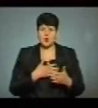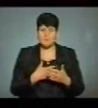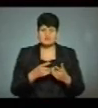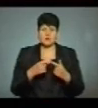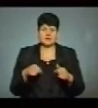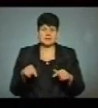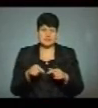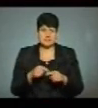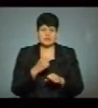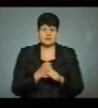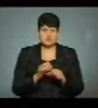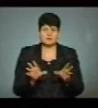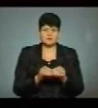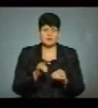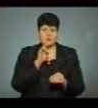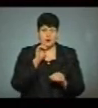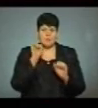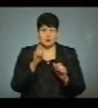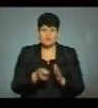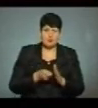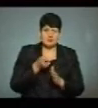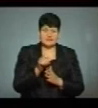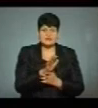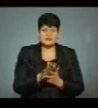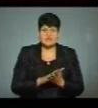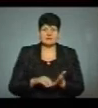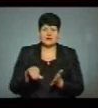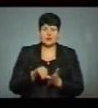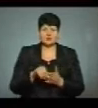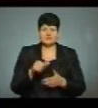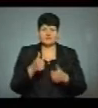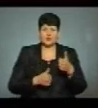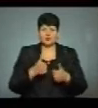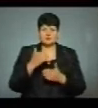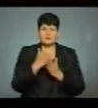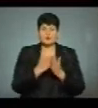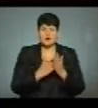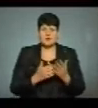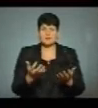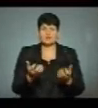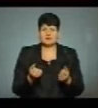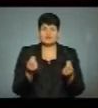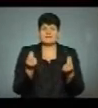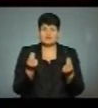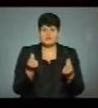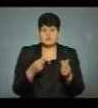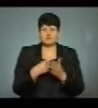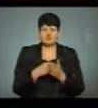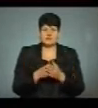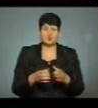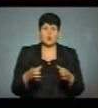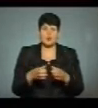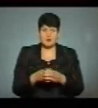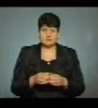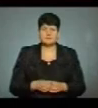які працюють з молоддю, можуть подати заявки на участь у конкурсі програм та отримати фінансування з бюджету громади.